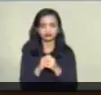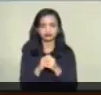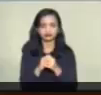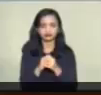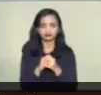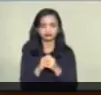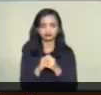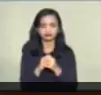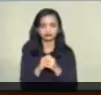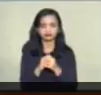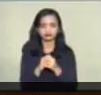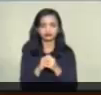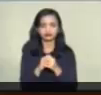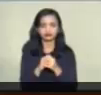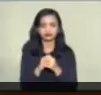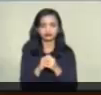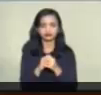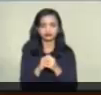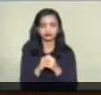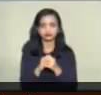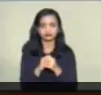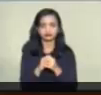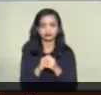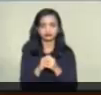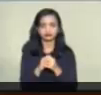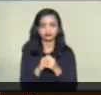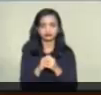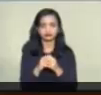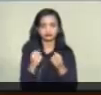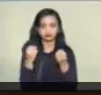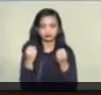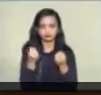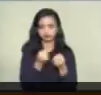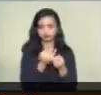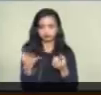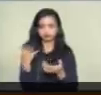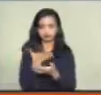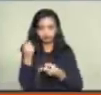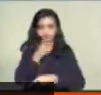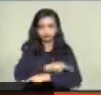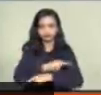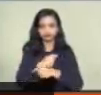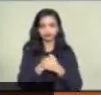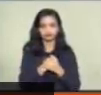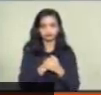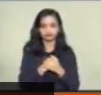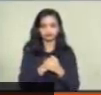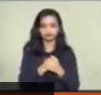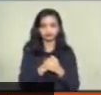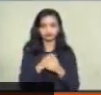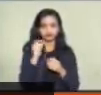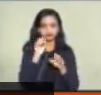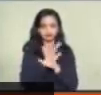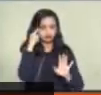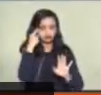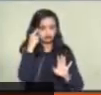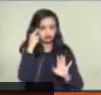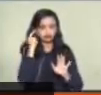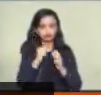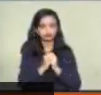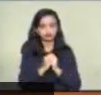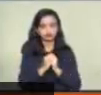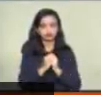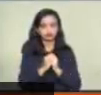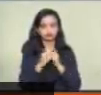Kunne. Ano sa mdang manulang aldawan? Uray na ka to eh. Pwede pang panunutin tayo ka.